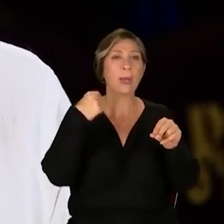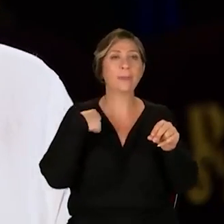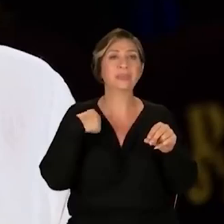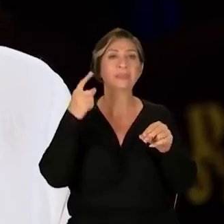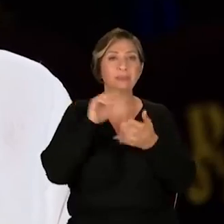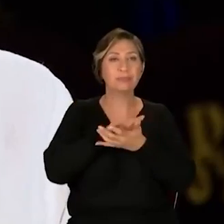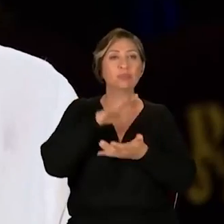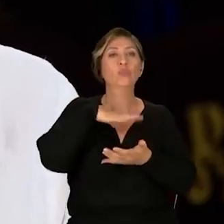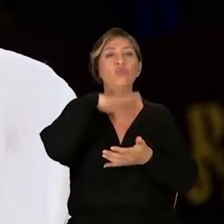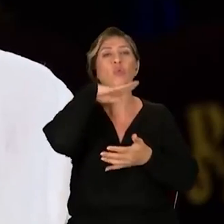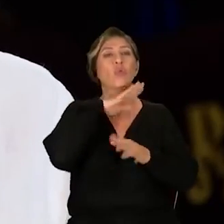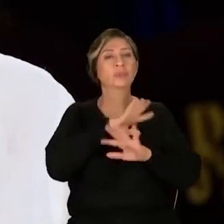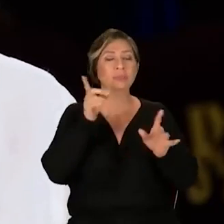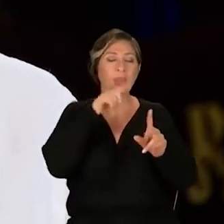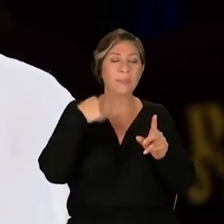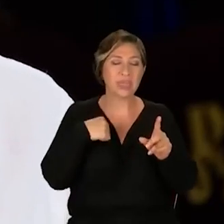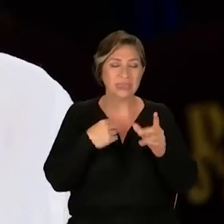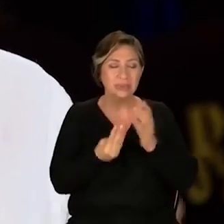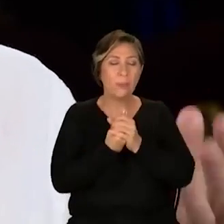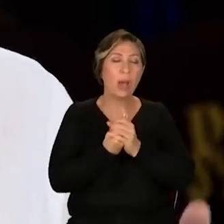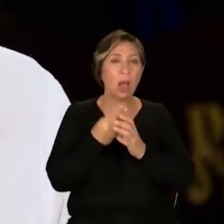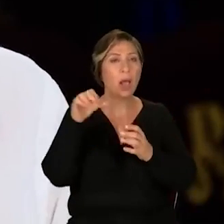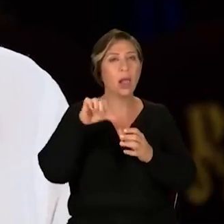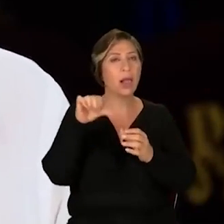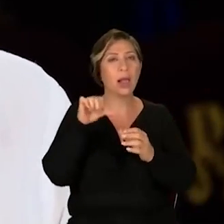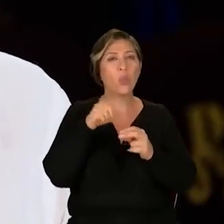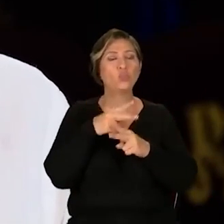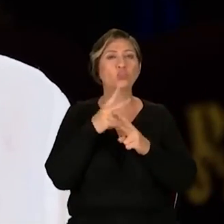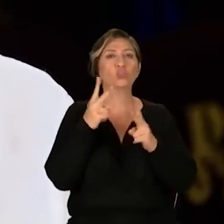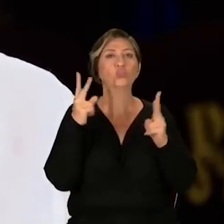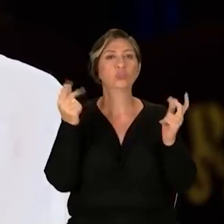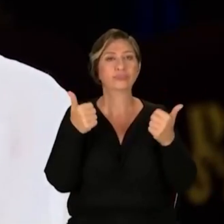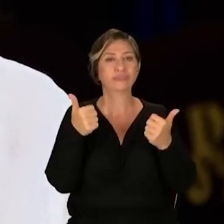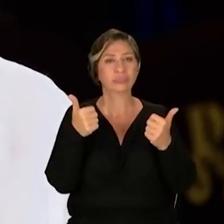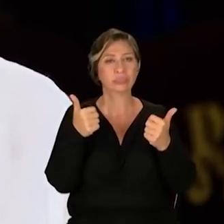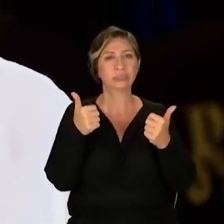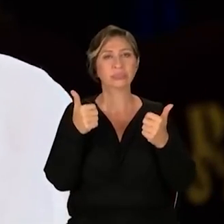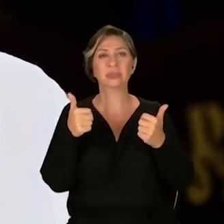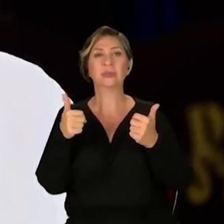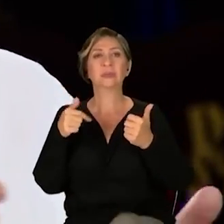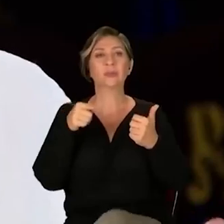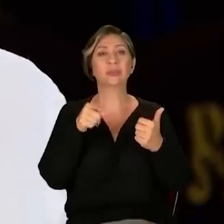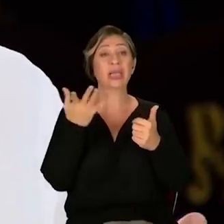Birikme mi? Buna evet, birikme diyelim. Birikme yani biz birkaç mekanizma ile uyuyoruz. Onlardan bir tanesi de ne kadar uzun süre